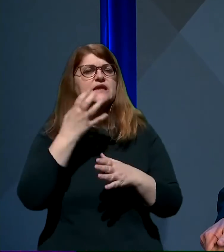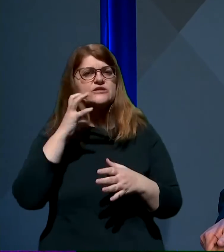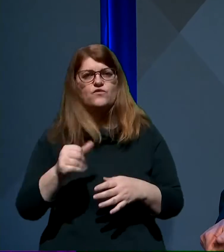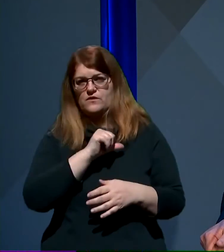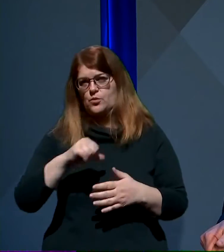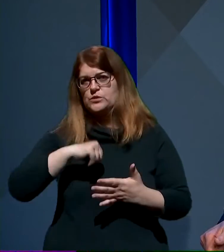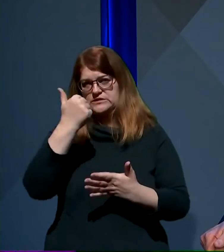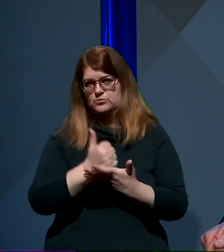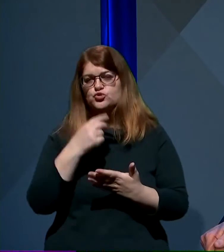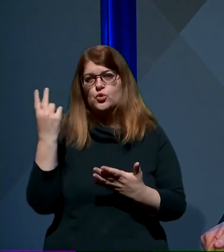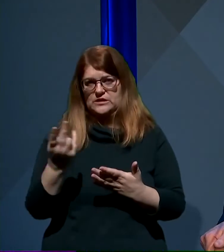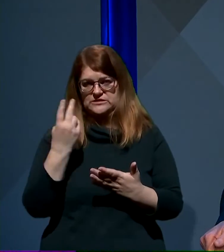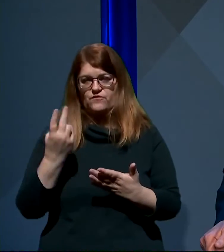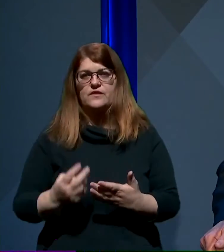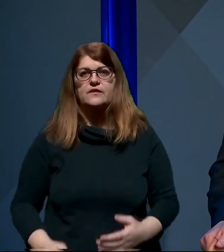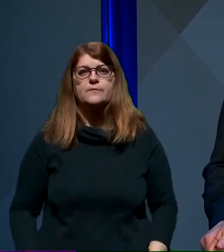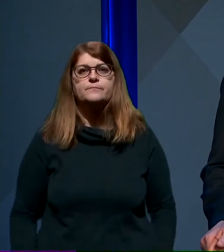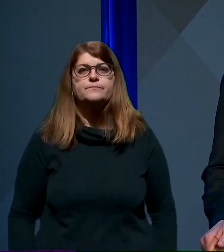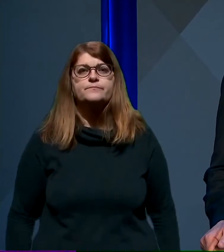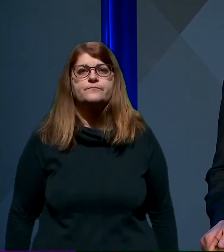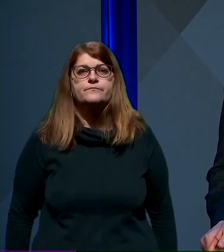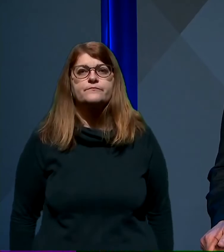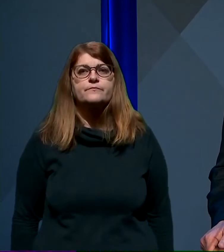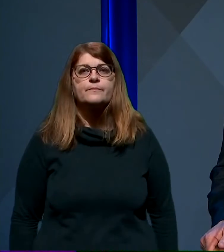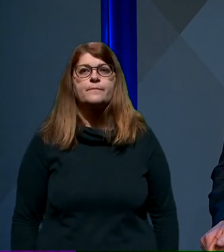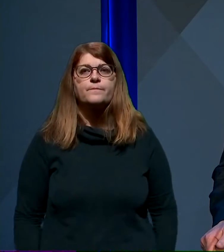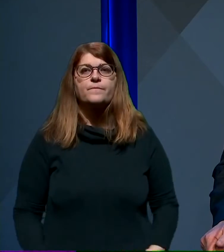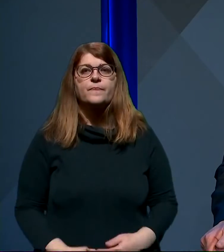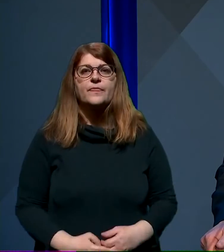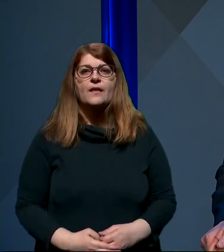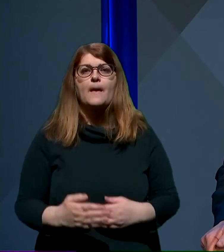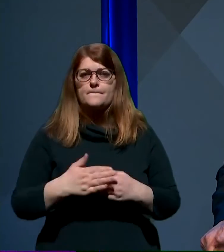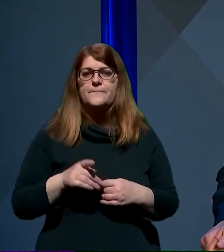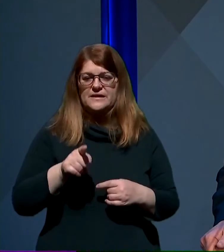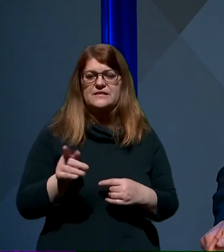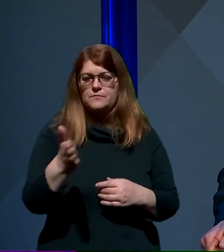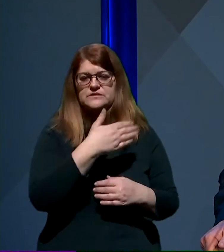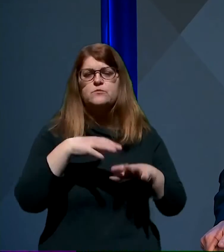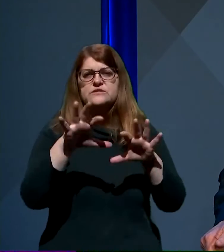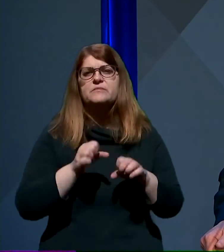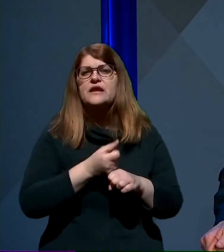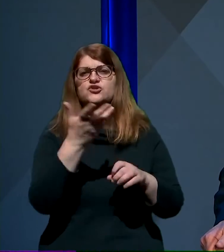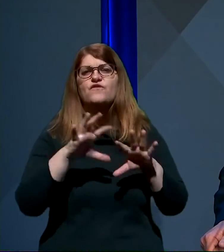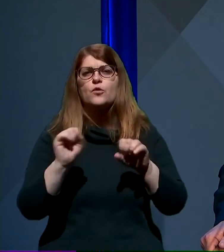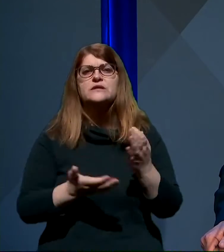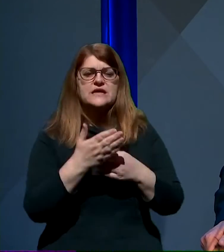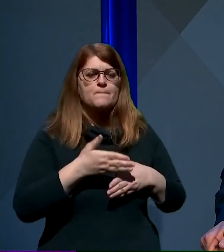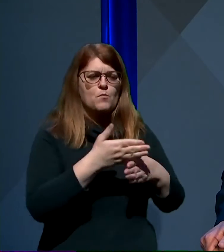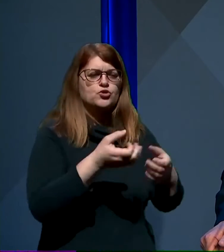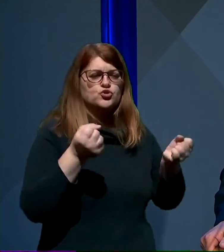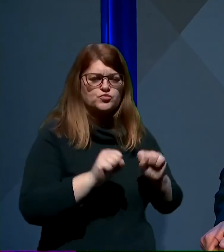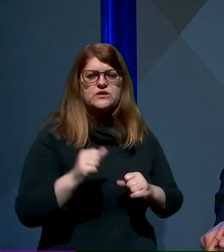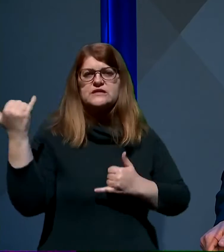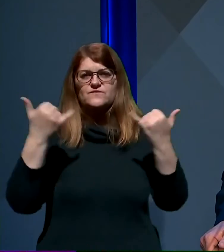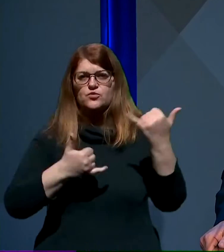samostojne Slovenije. Pri tem smo sprejeli številne ukrepe tako za pomoč gospodarstvu, turizmu, kot